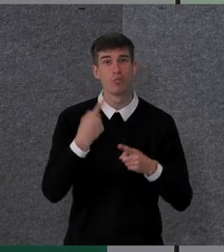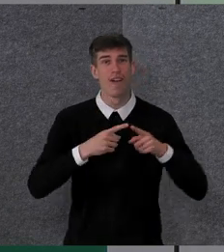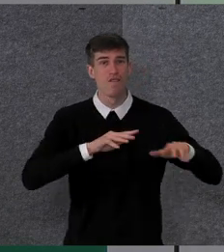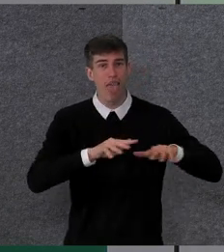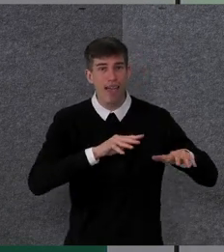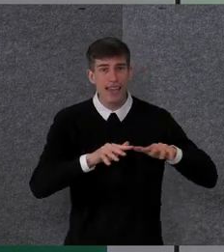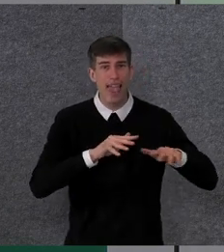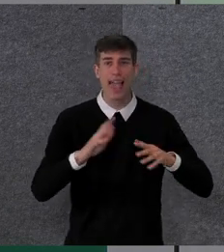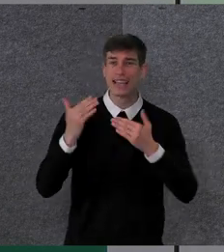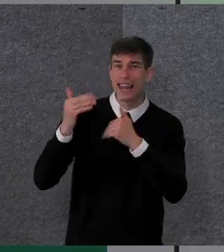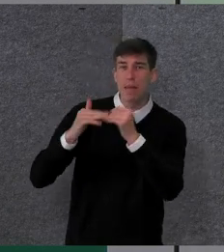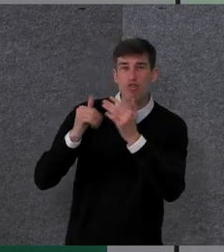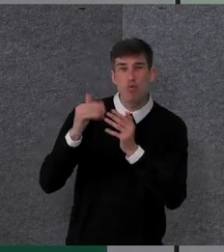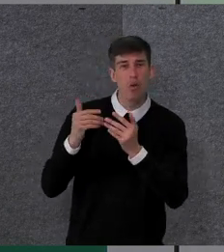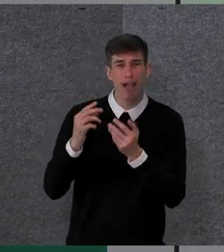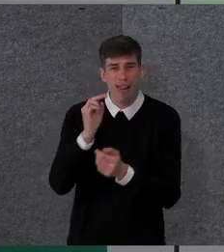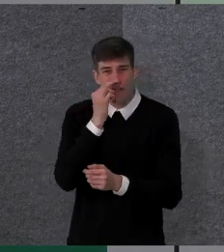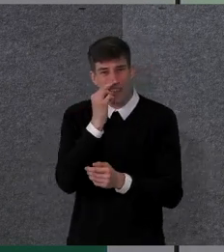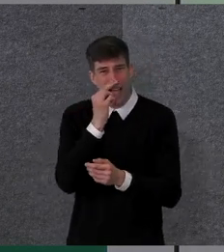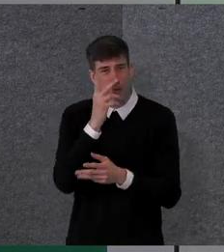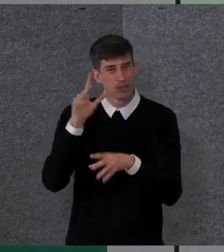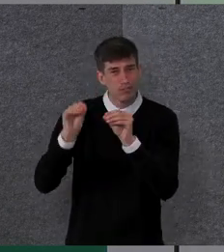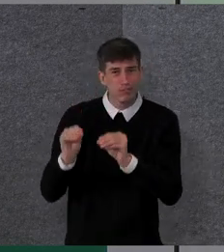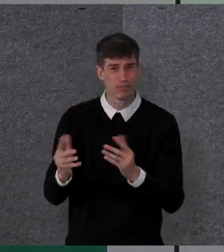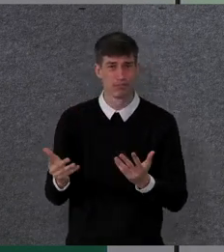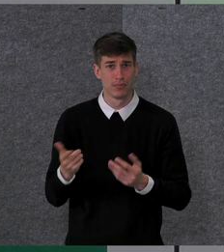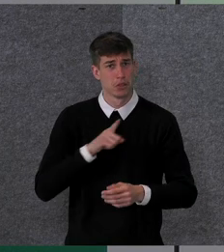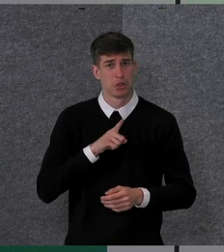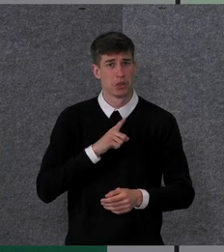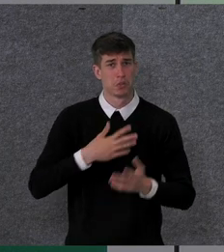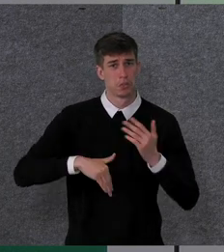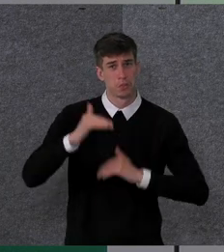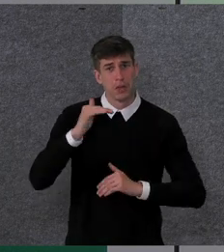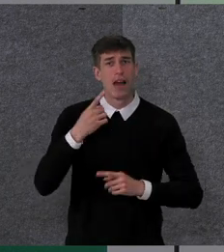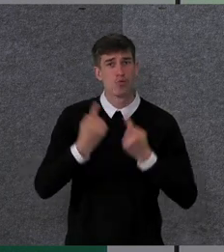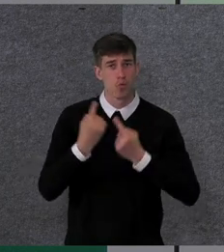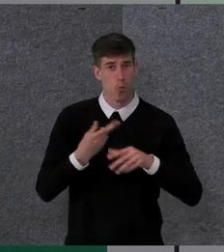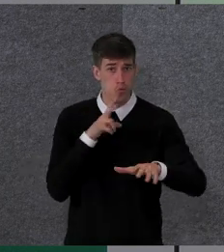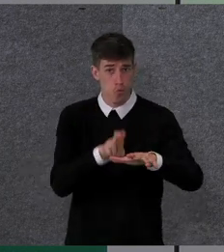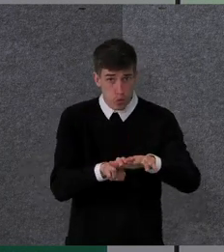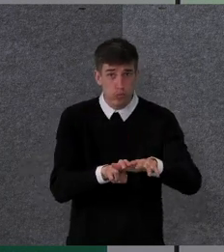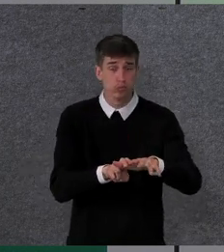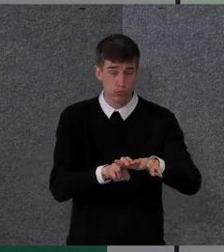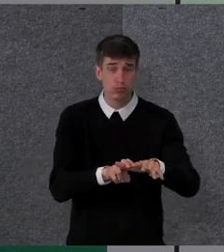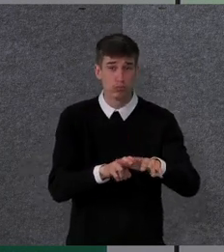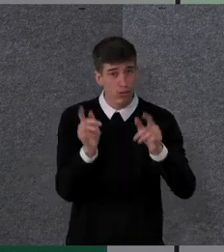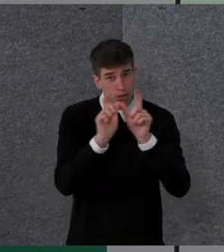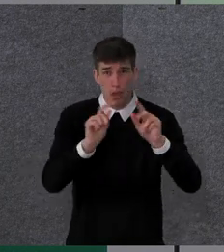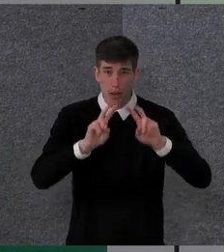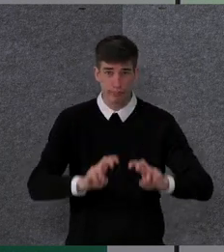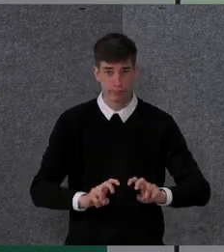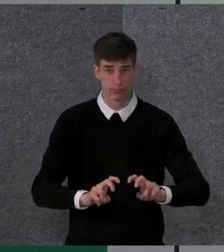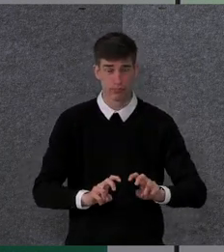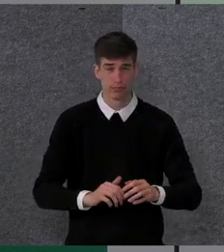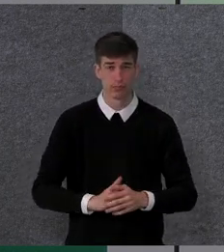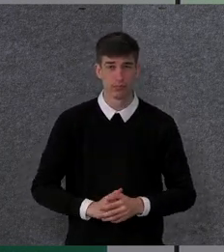und die Industrie klimaneutral gestalten können, beschäftigt mich, seit ich zu den Grünen gekommen bin. Und gerade deshalb bin ich fest